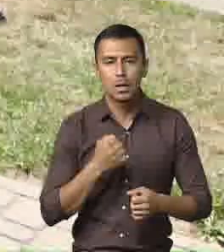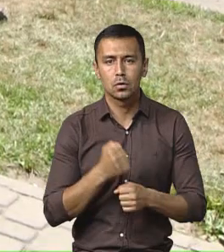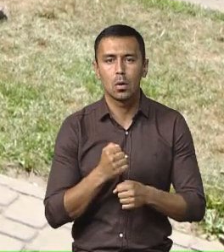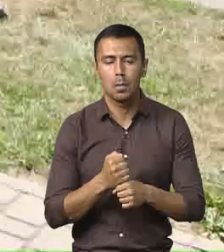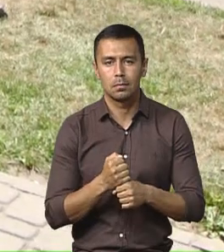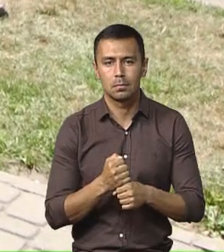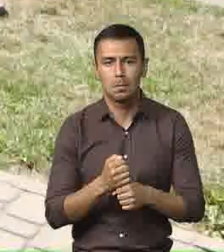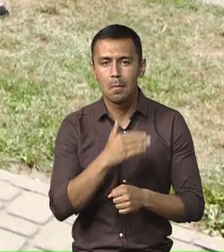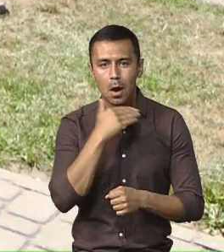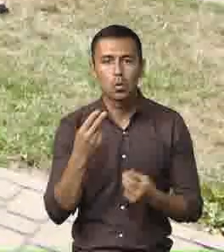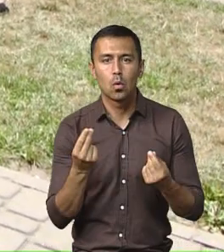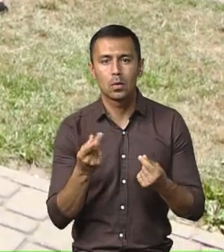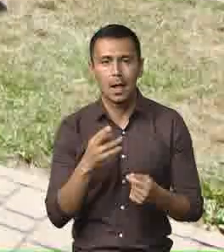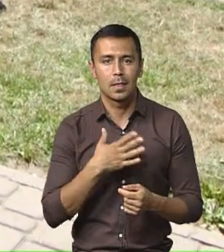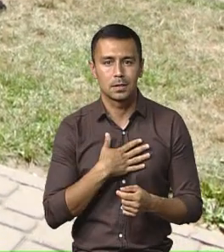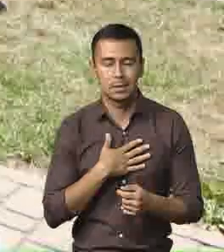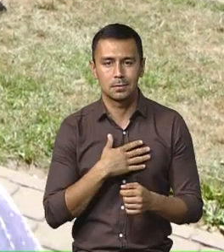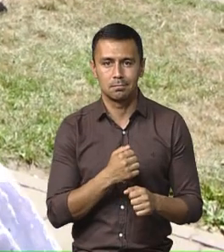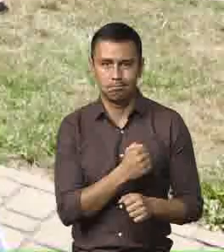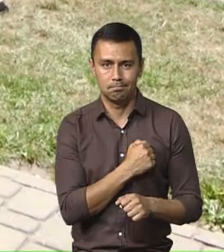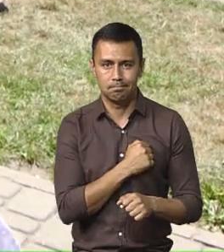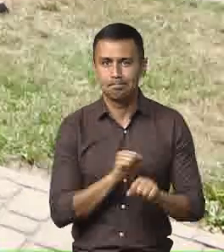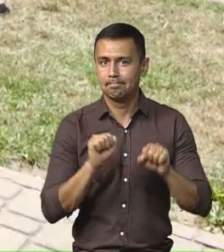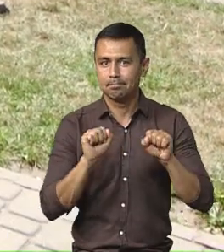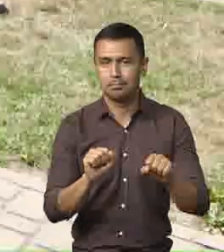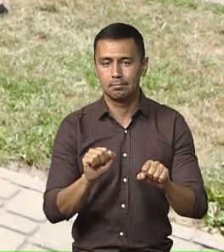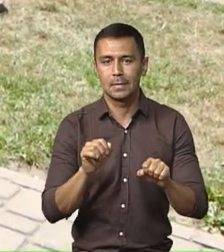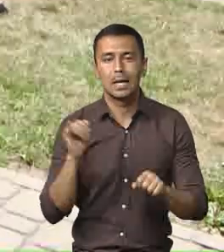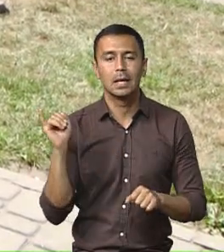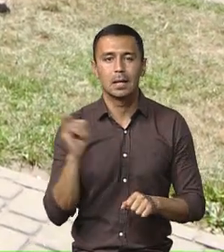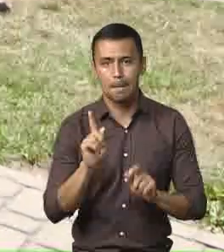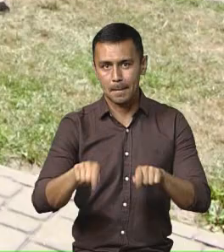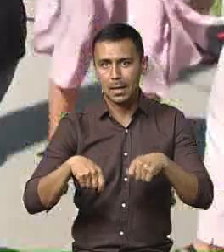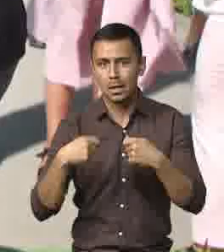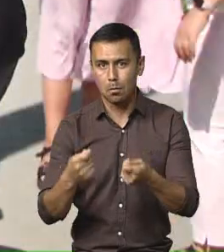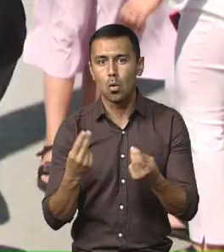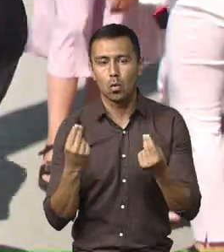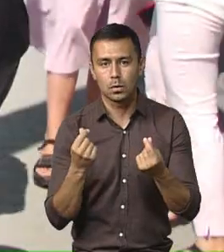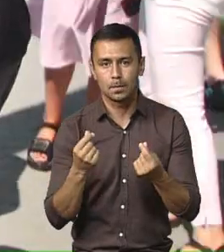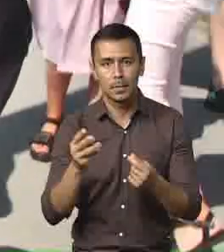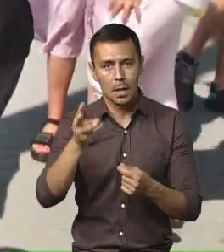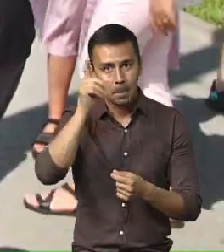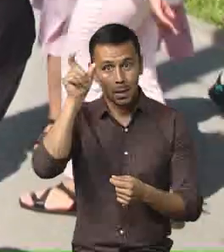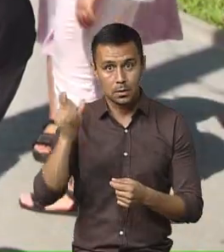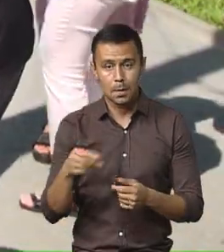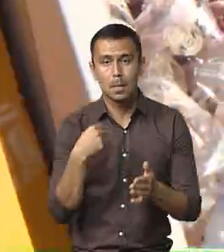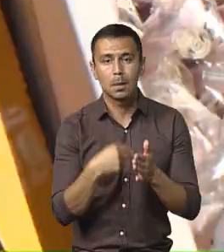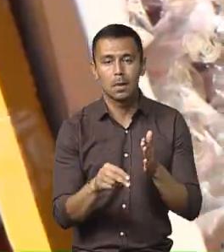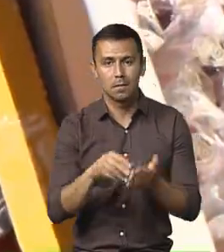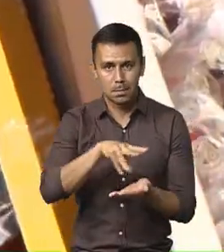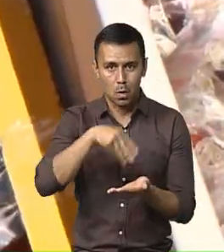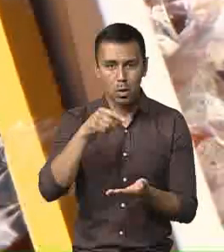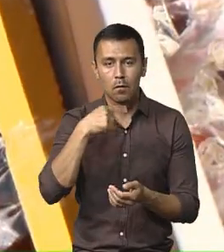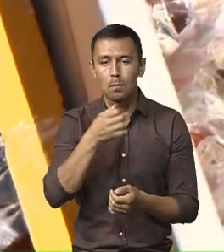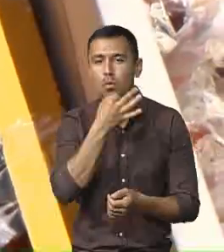багато грошей для наших захисників і передамо їх. Хмельничанин Віктор придбав смаколики.